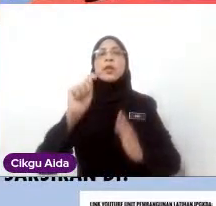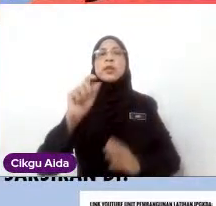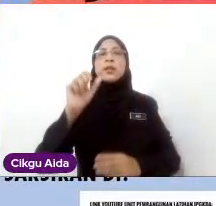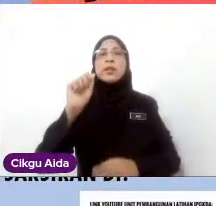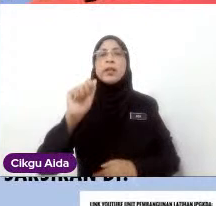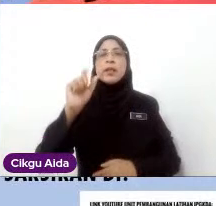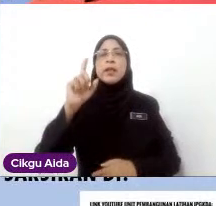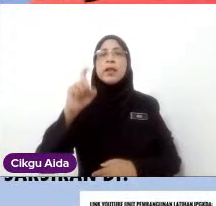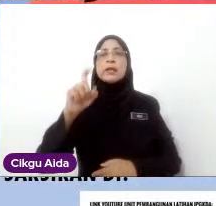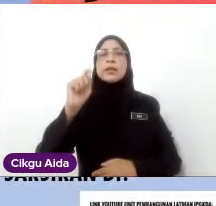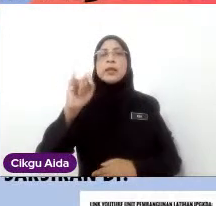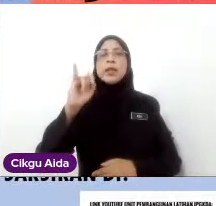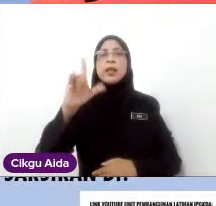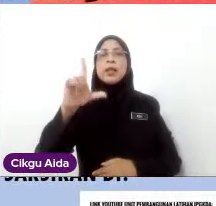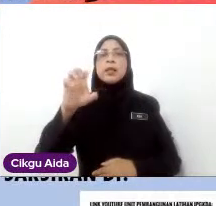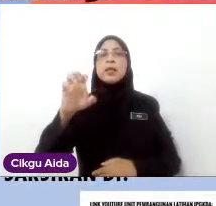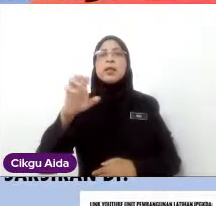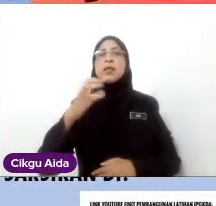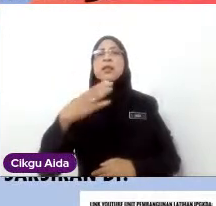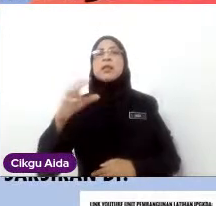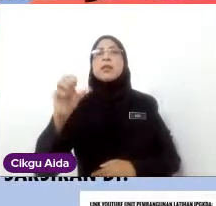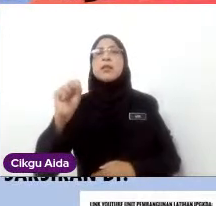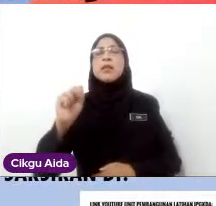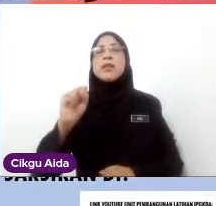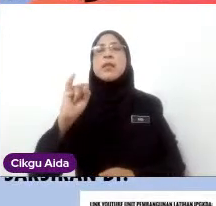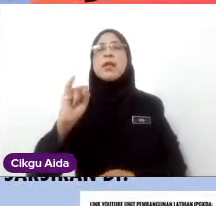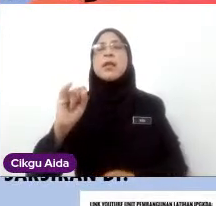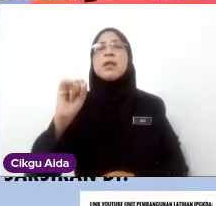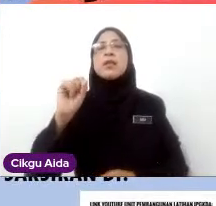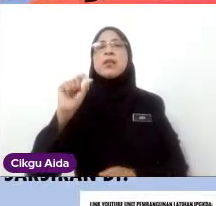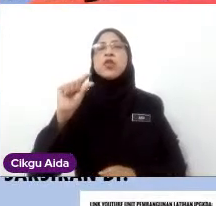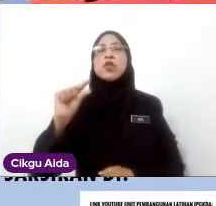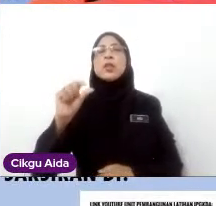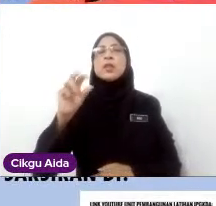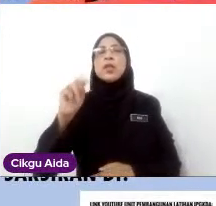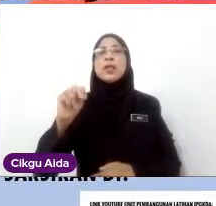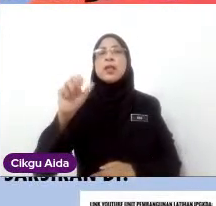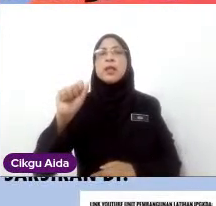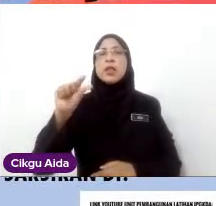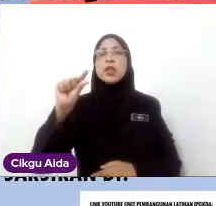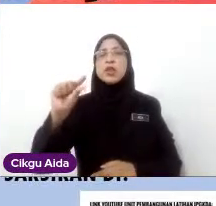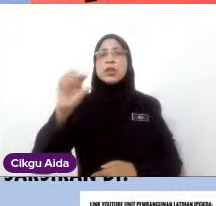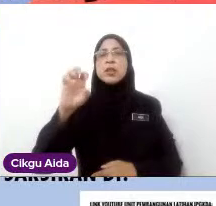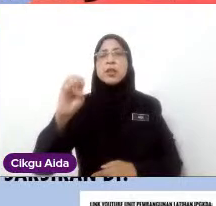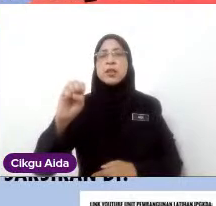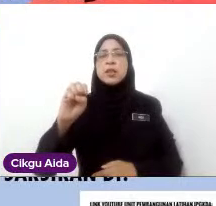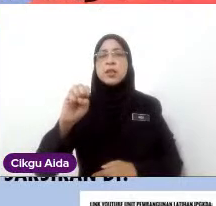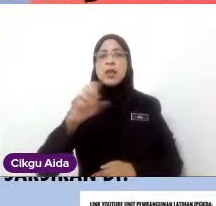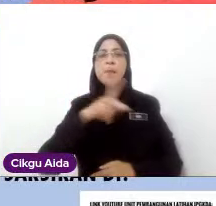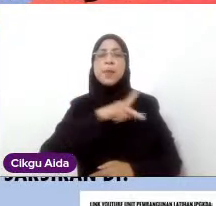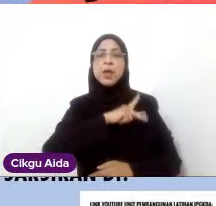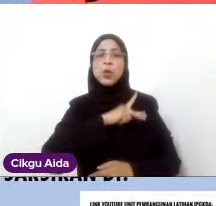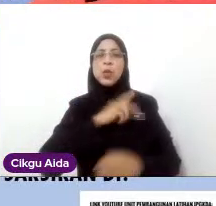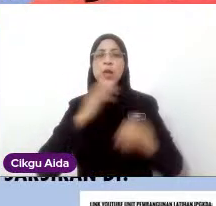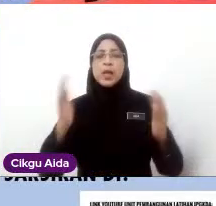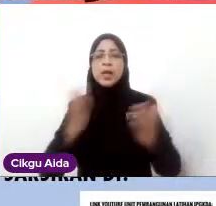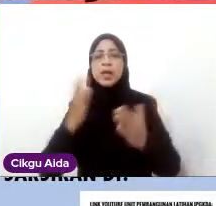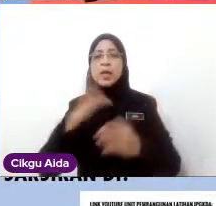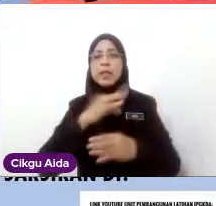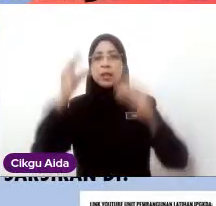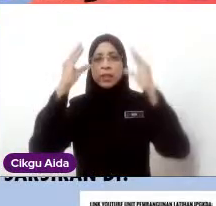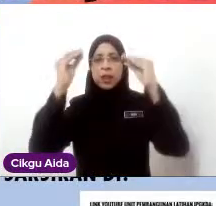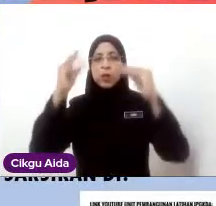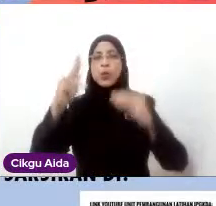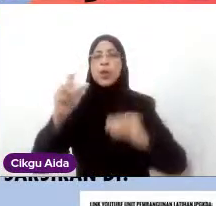Puan Pengetua kami sendiri, Puan Hajar Zaidah dan juga Cikgu Karim. Ni Cikgu Karim ni sangat rajin lah. Kalau cuti-cuti